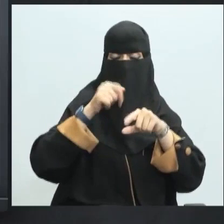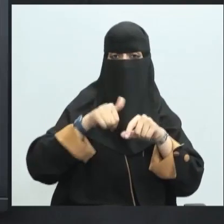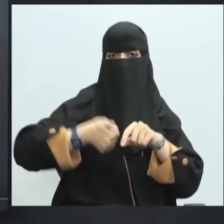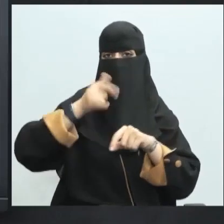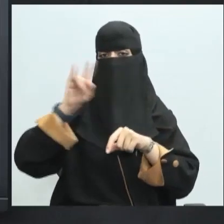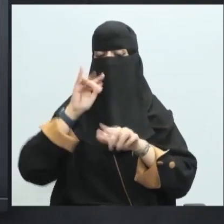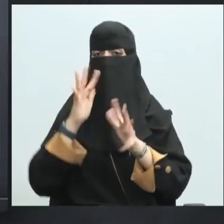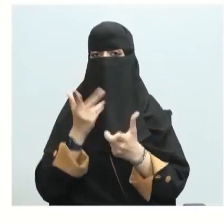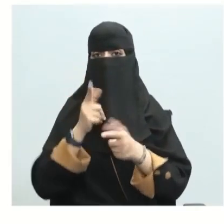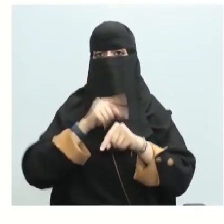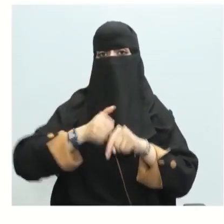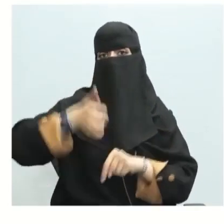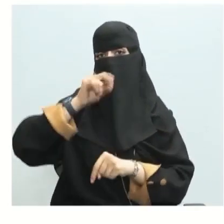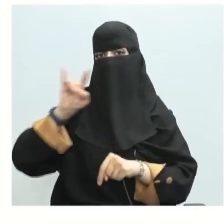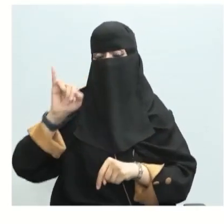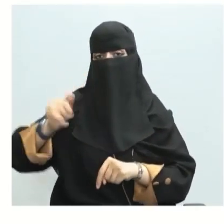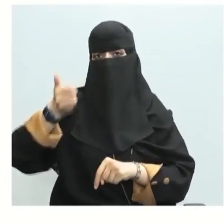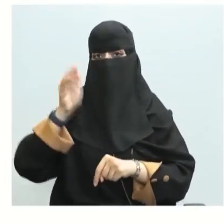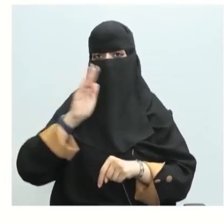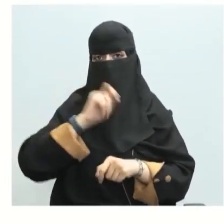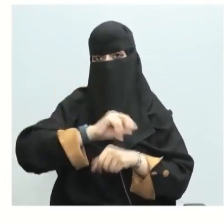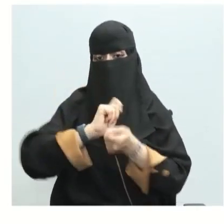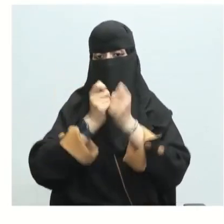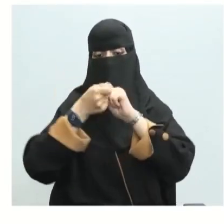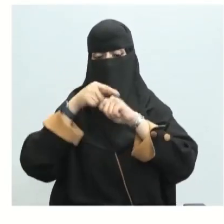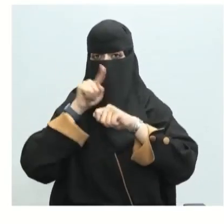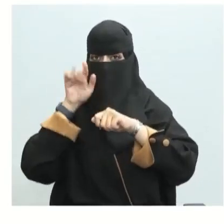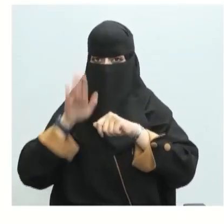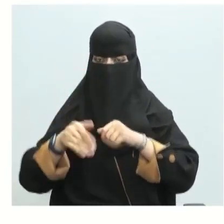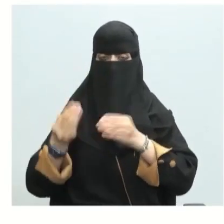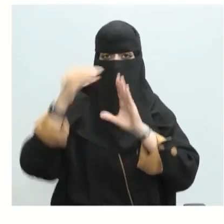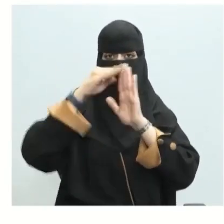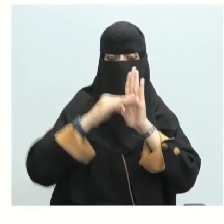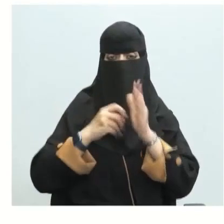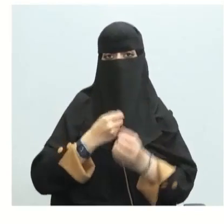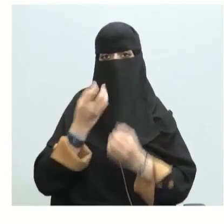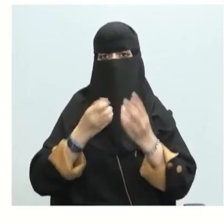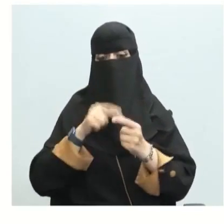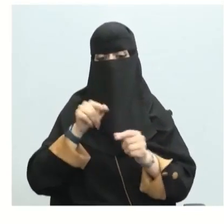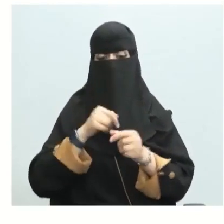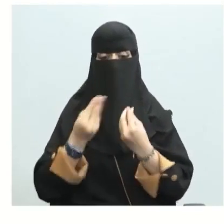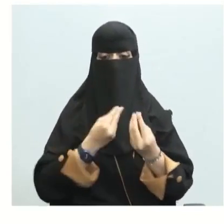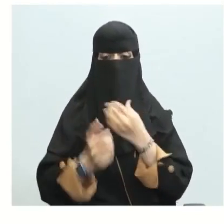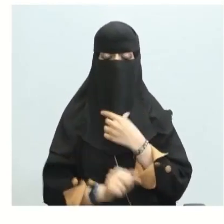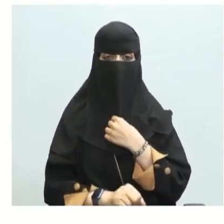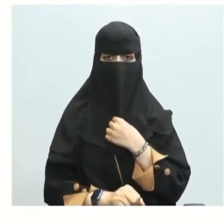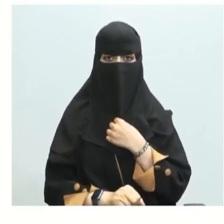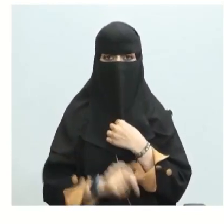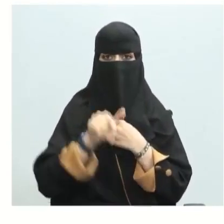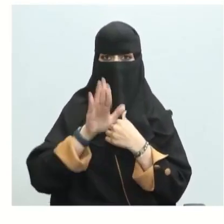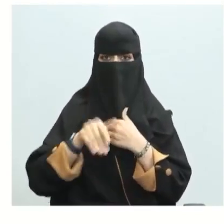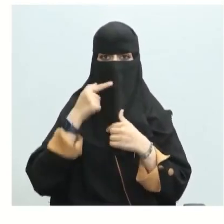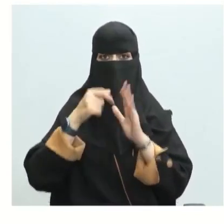الالماس الى جرافيت اذا هنا تغير في المحتوى الحراري لهذا التفاعل